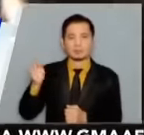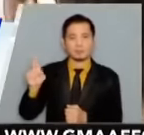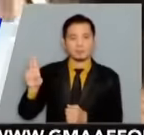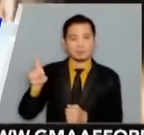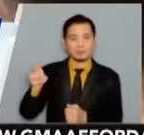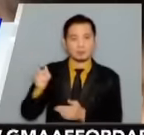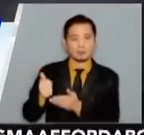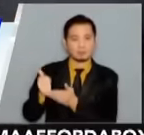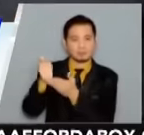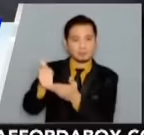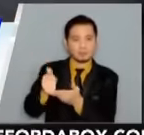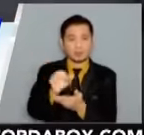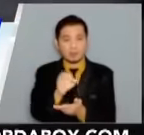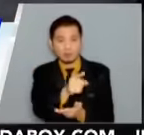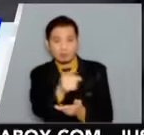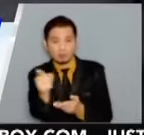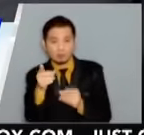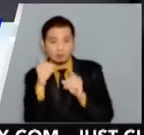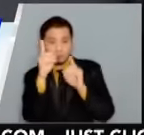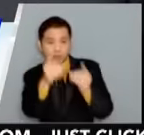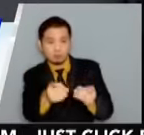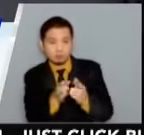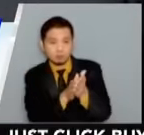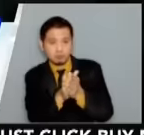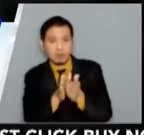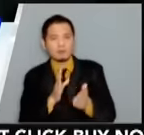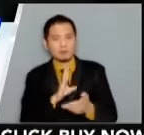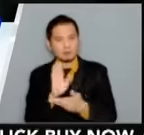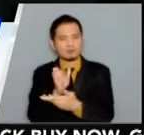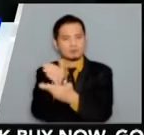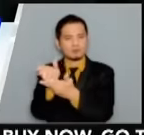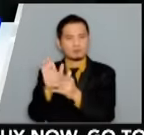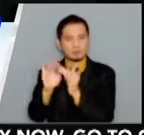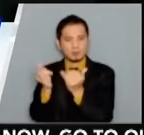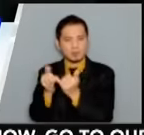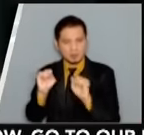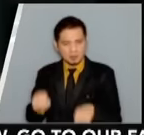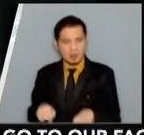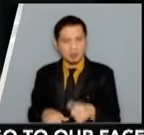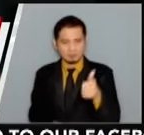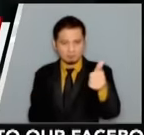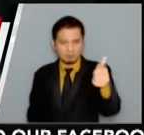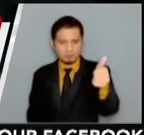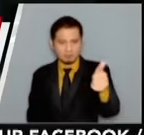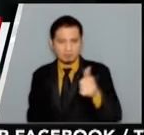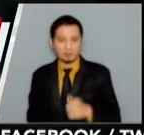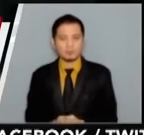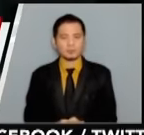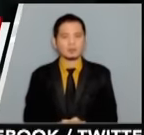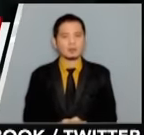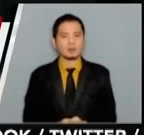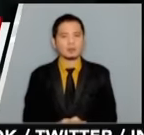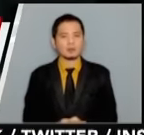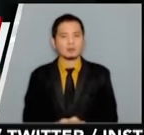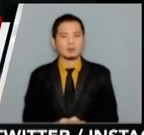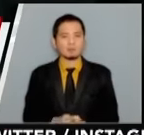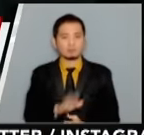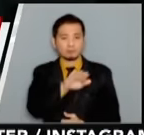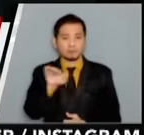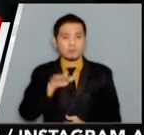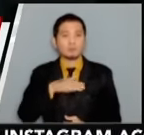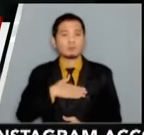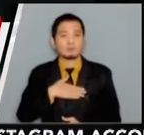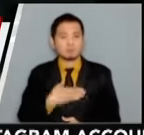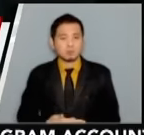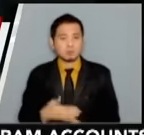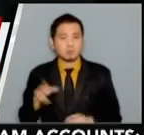maring makipag-ugnayan sa mga taga-barangay. Hinihiling namin na sa mula po sa inyong mga magmabubuting kalooban, syempre